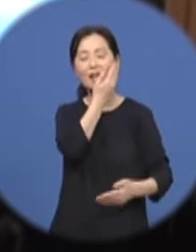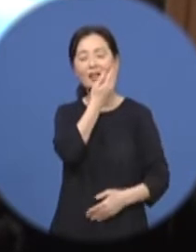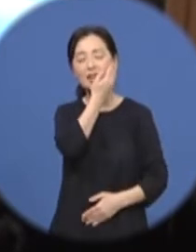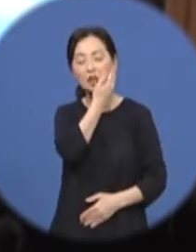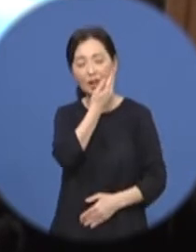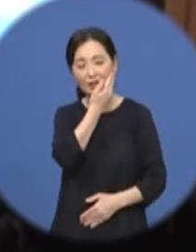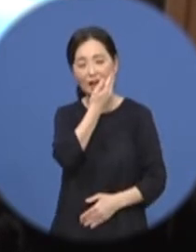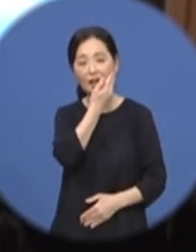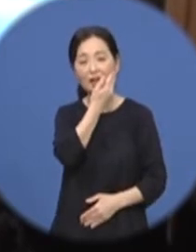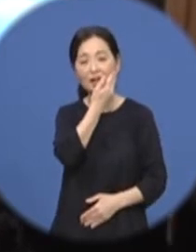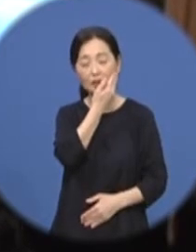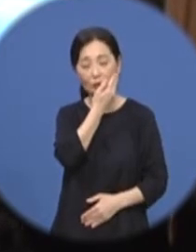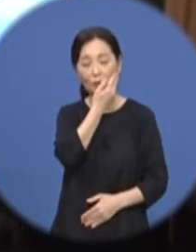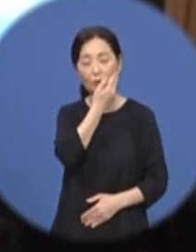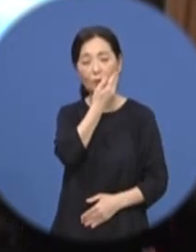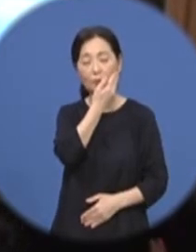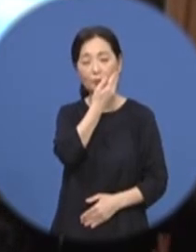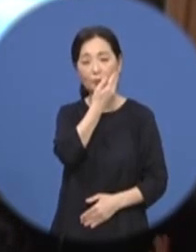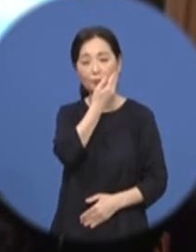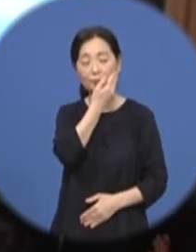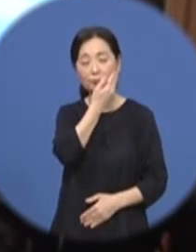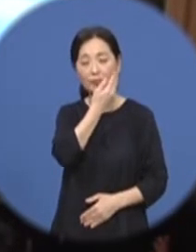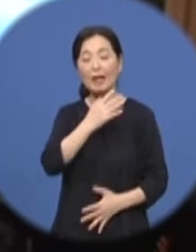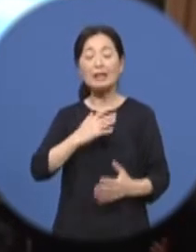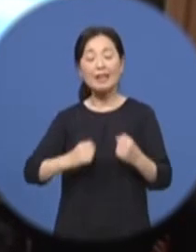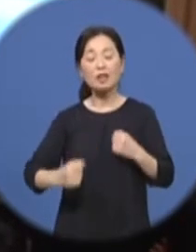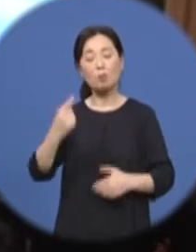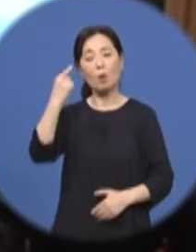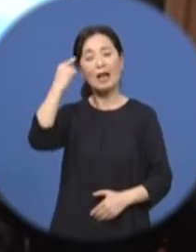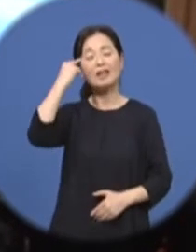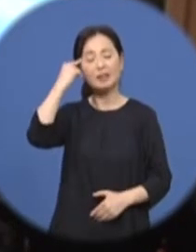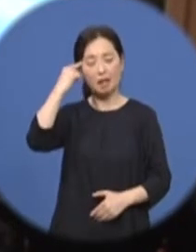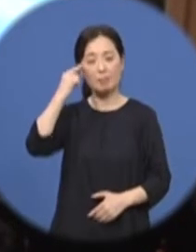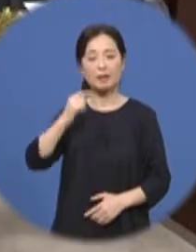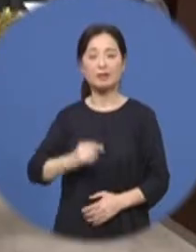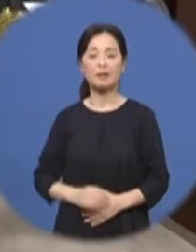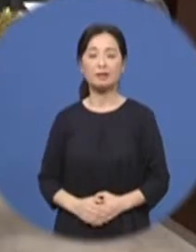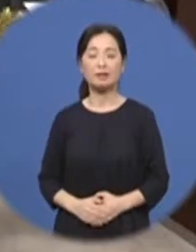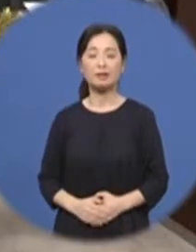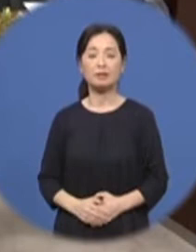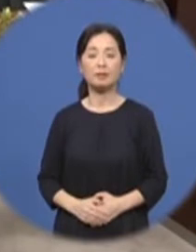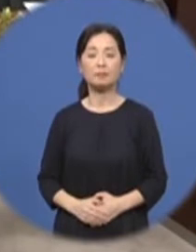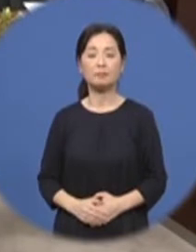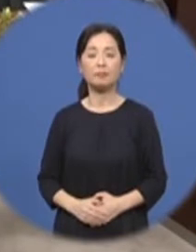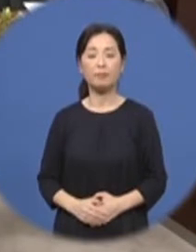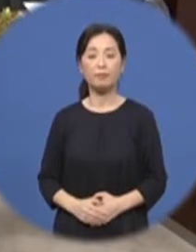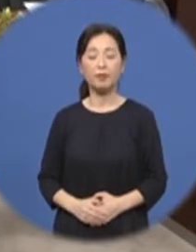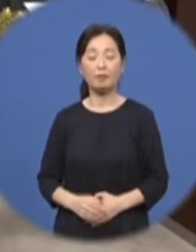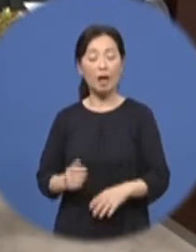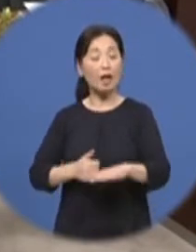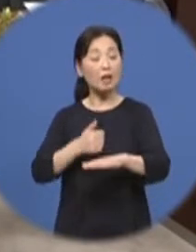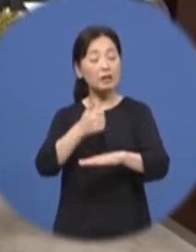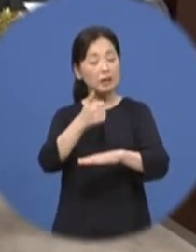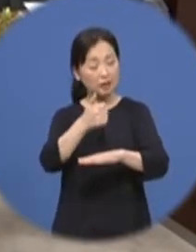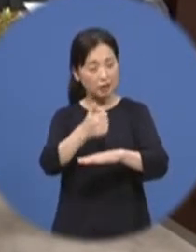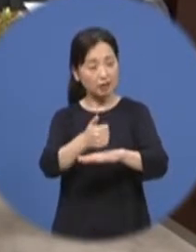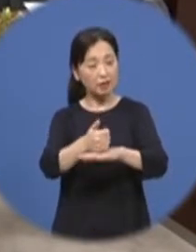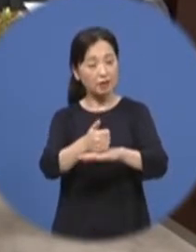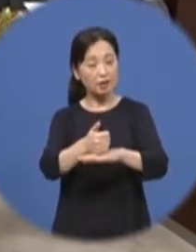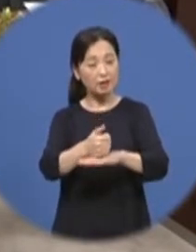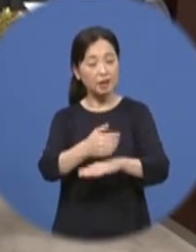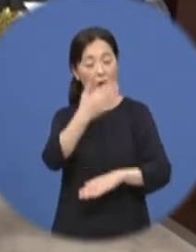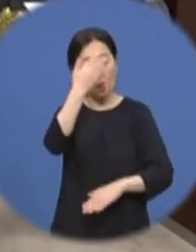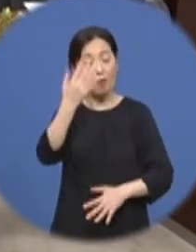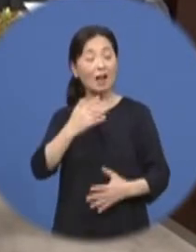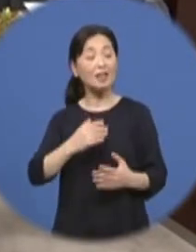と生徒たちも感じてると思います。はい、 知事今のお話なんですが、はい、若い生